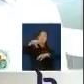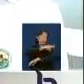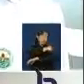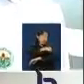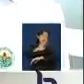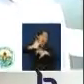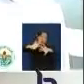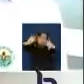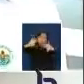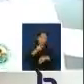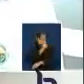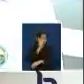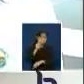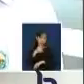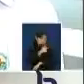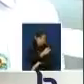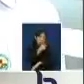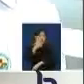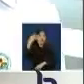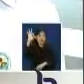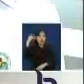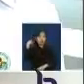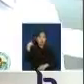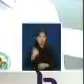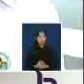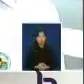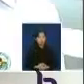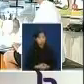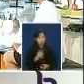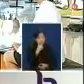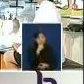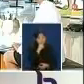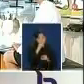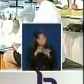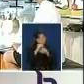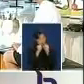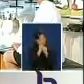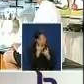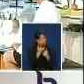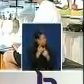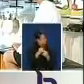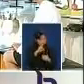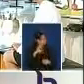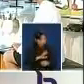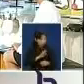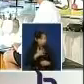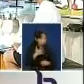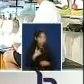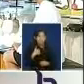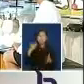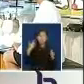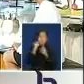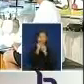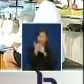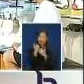ฟรีนะครับ เพราะฉะนั้นสถานการณ์การระบาดก็เลยจะไม่รุนแรงเหมือนกับแค่หวัดใหญ่ปีที่ผ่านมา ครับปีนี้นี่ดีมากเลยครับดีมากแล้วก็การตาย